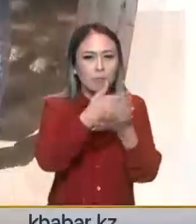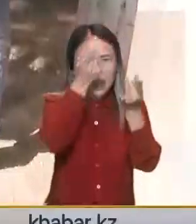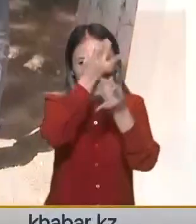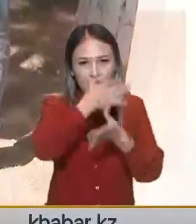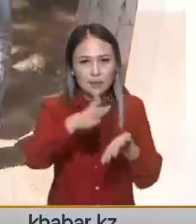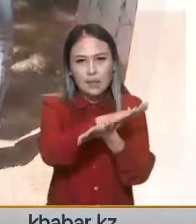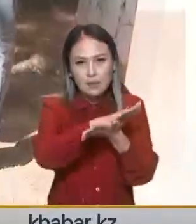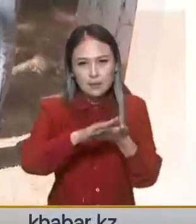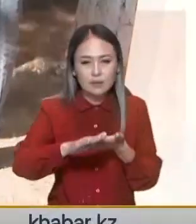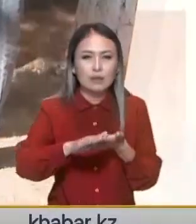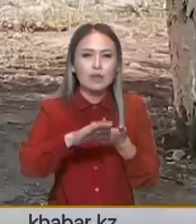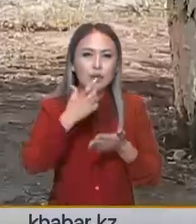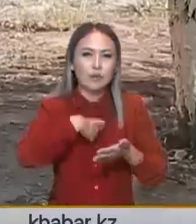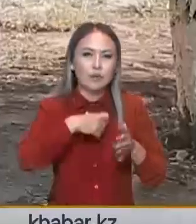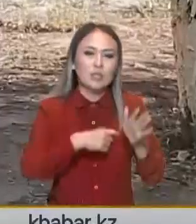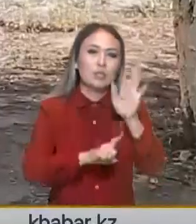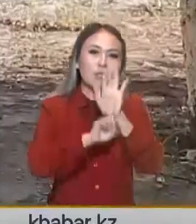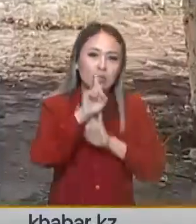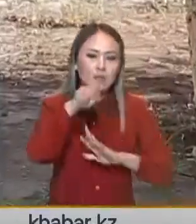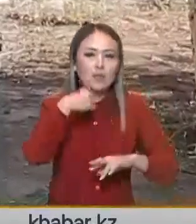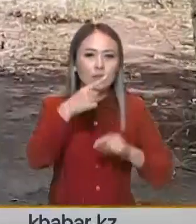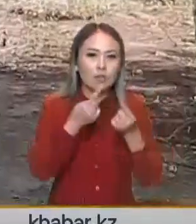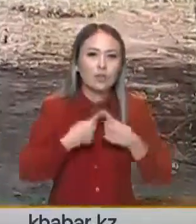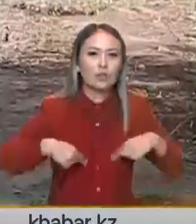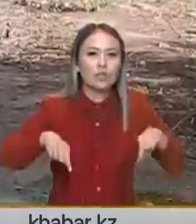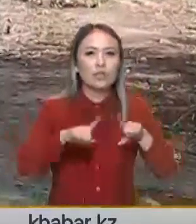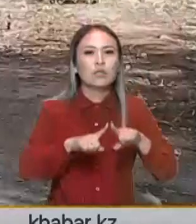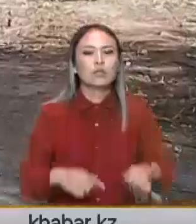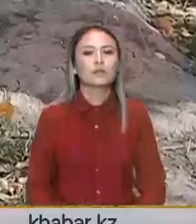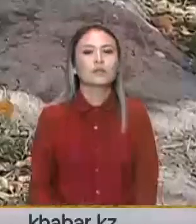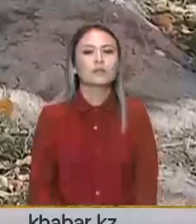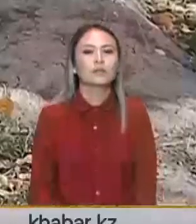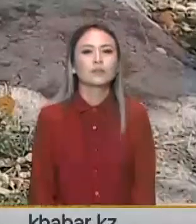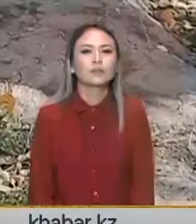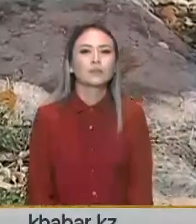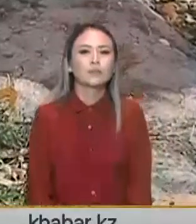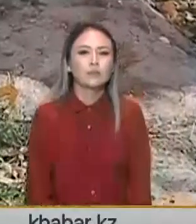шығарылды. Мәдениеттілік тазалықтан, ал тазалық өзімізден басталады, дейді ұйымдастырушылар.